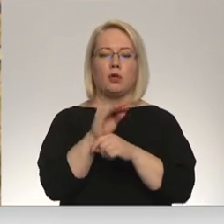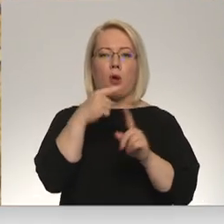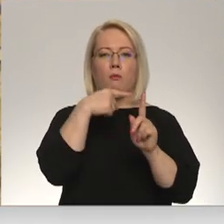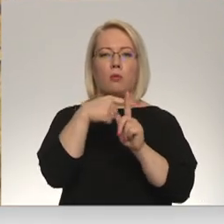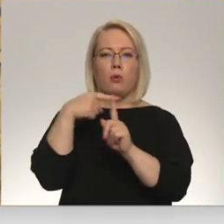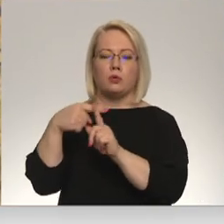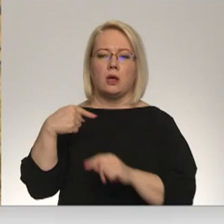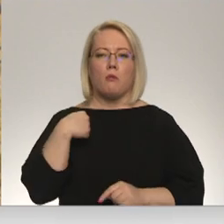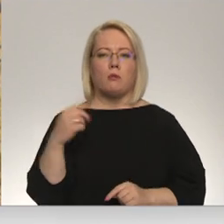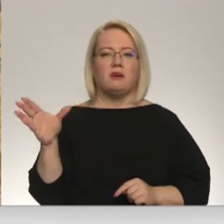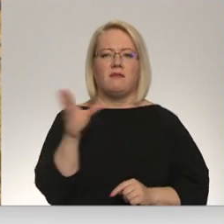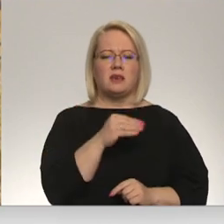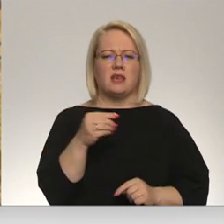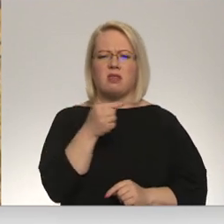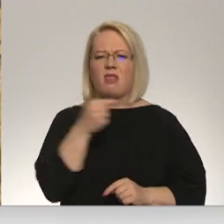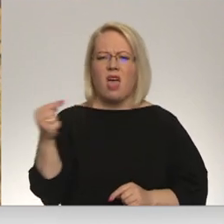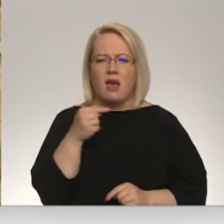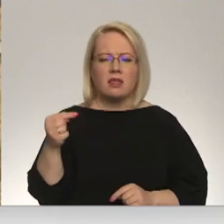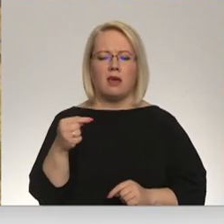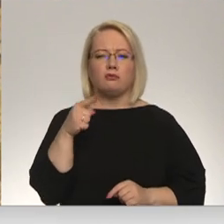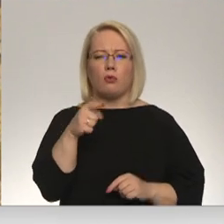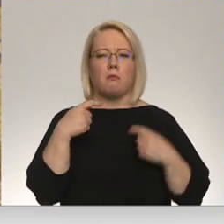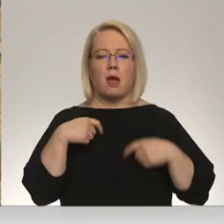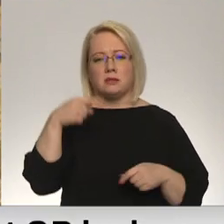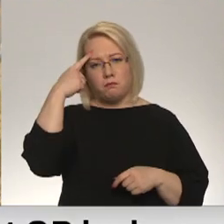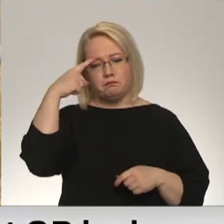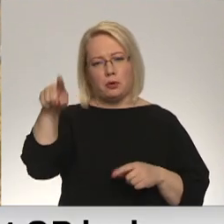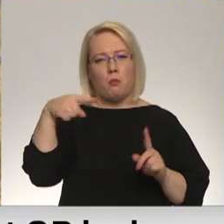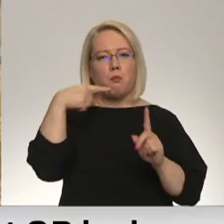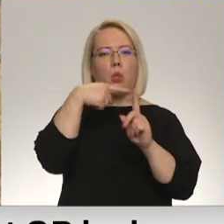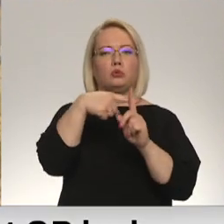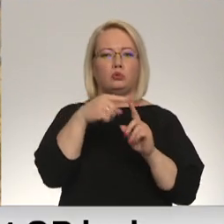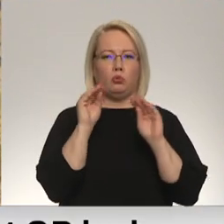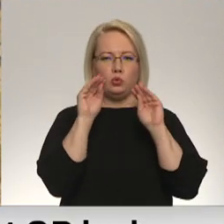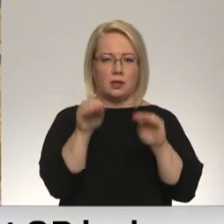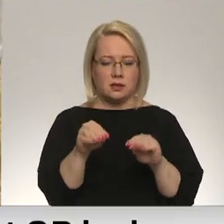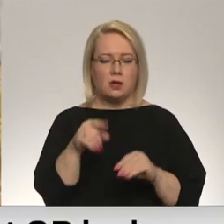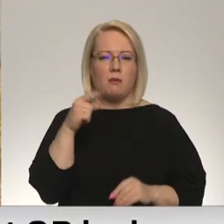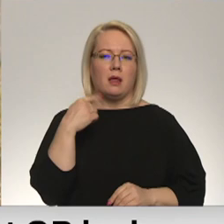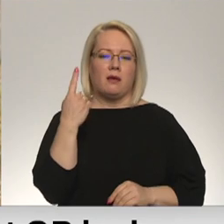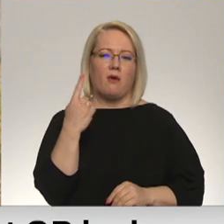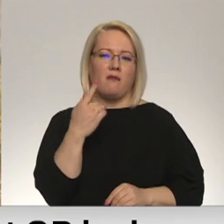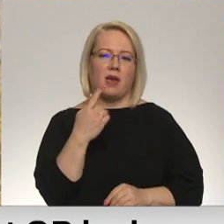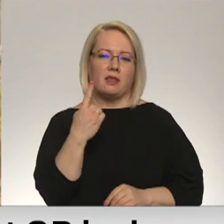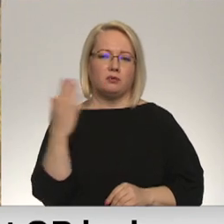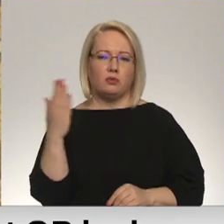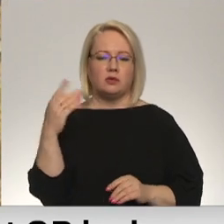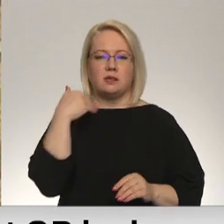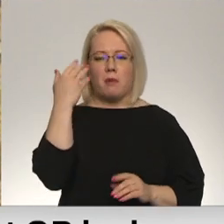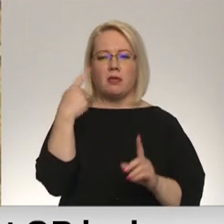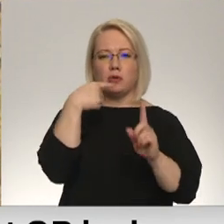tik negatīvs, tik mīnusains, un priesteris uzlika plusiņus. Un es domāju, tā ir tāda, šis baltais krusts, no vienas puses tas atgādina,